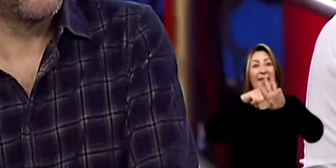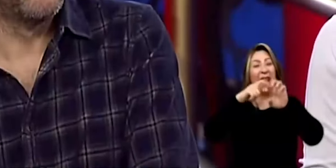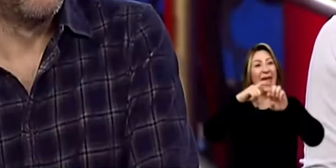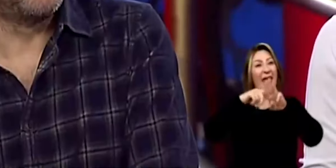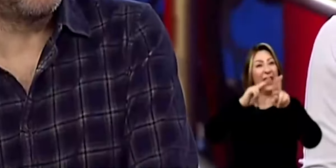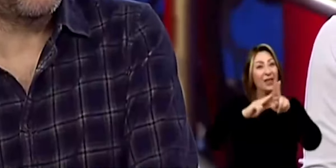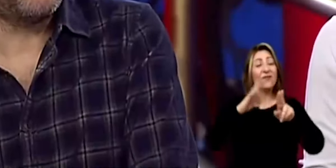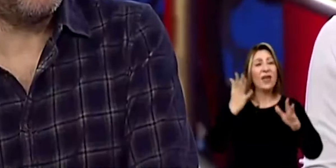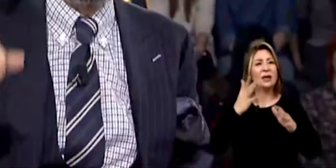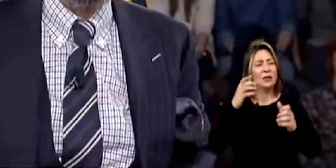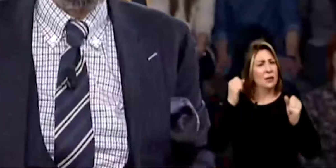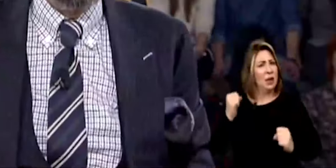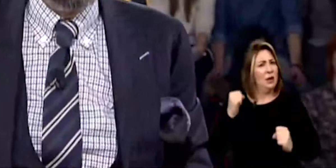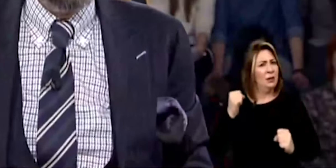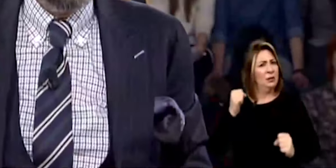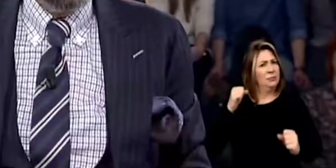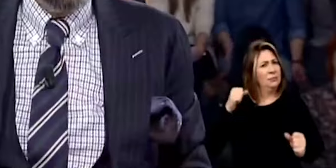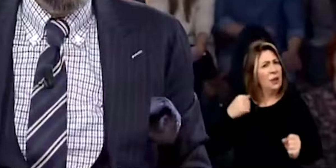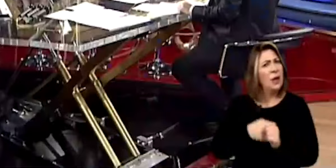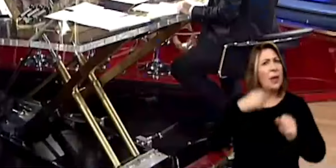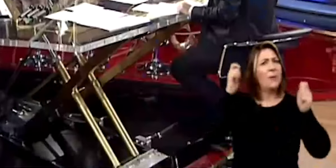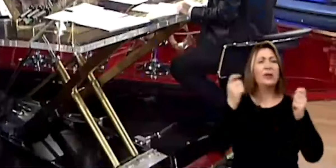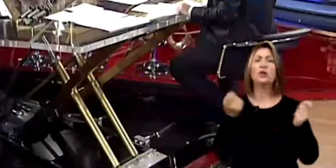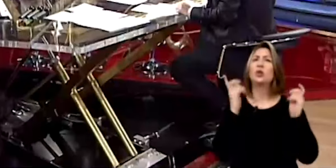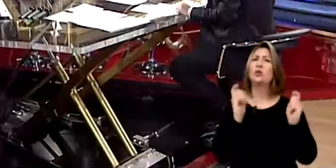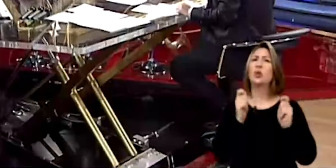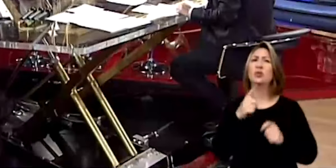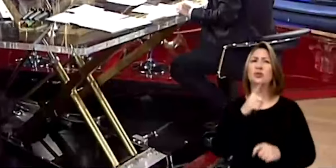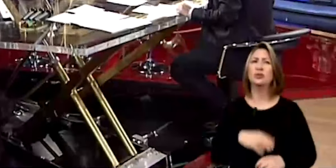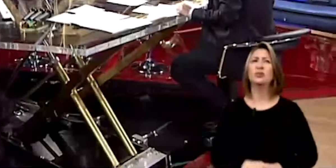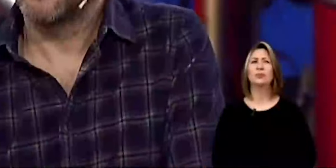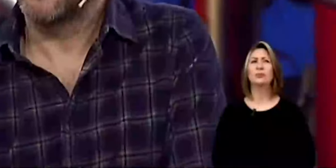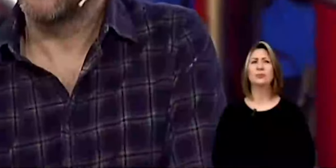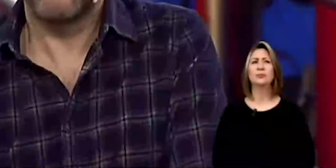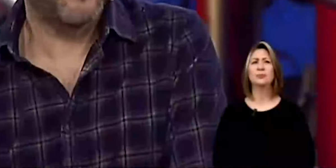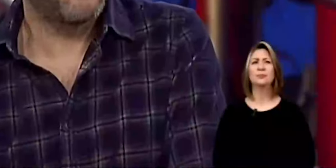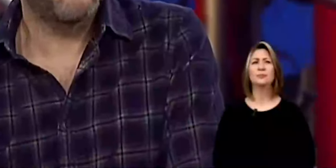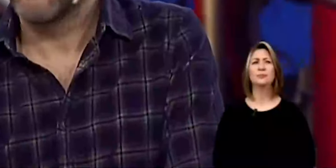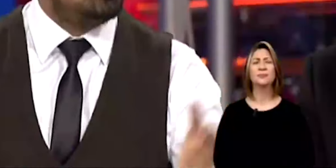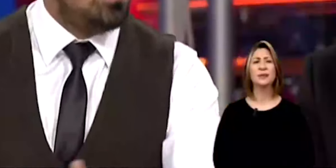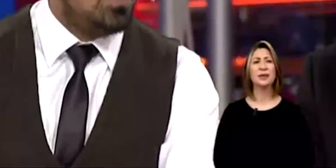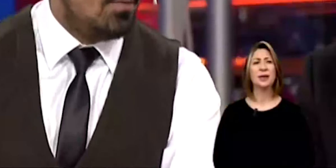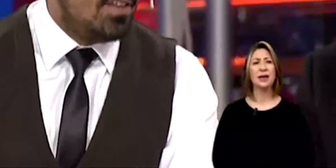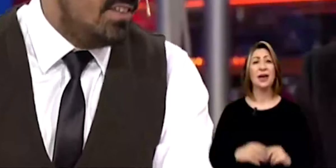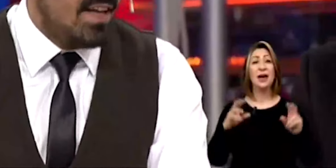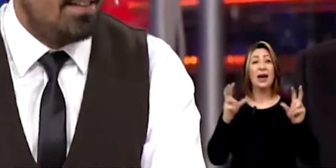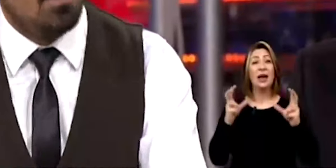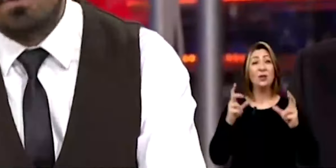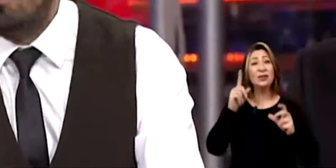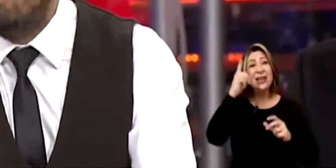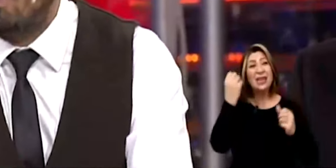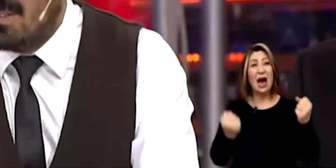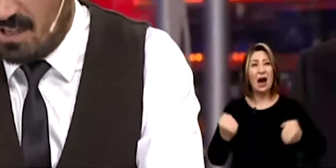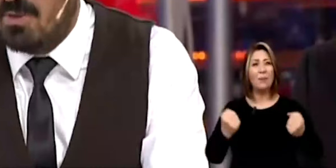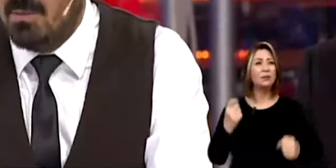ve dayanarak yapan bir insan. Bravo, işiniz çok zor. Çok evet yani gerçekten. Alkış. Radyonun sadece arabada dinlendiği